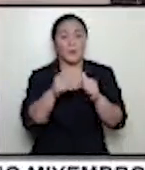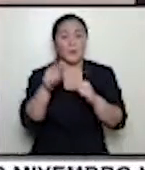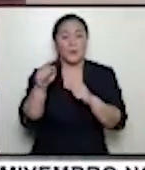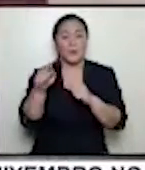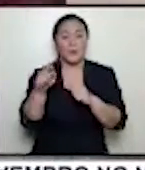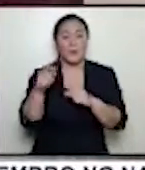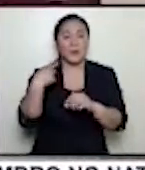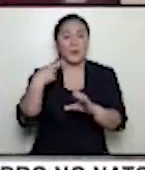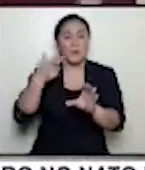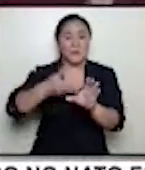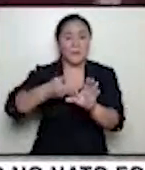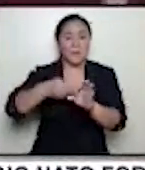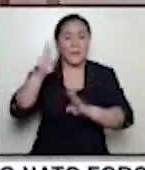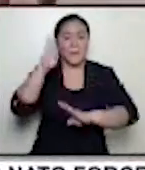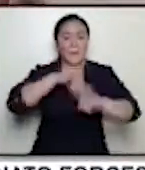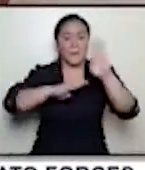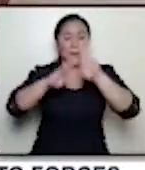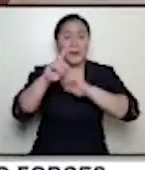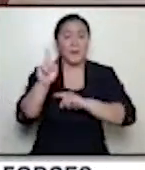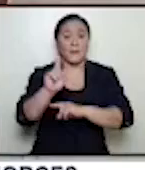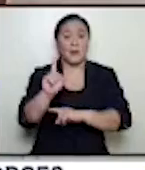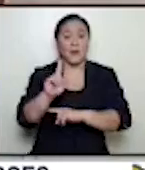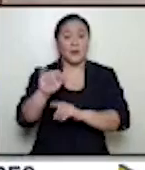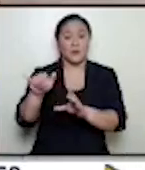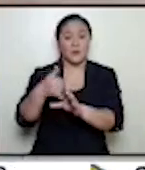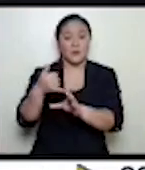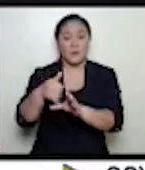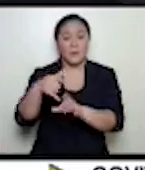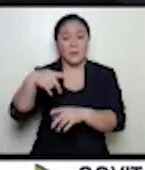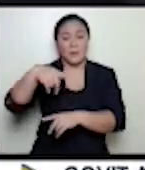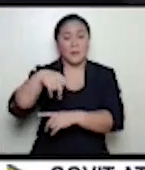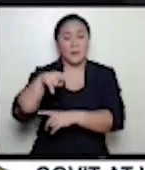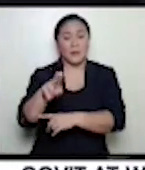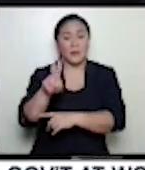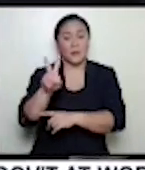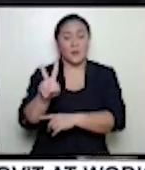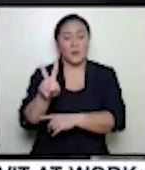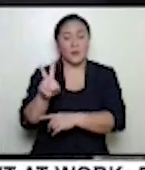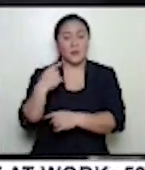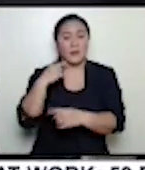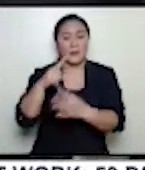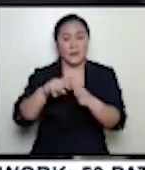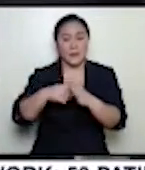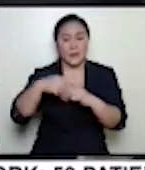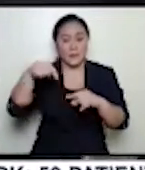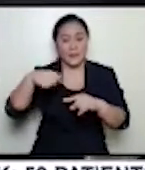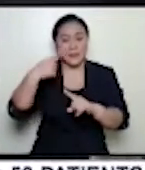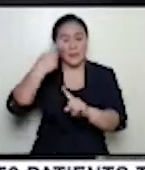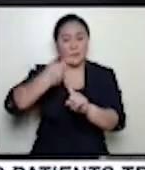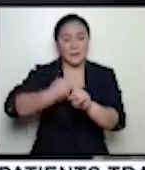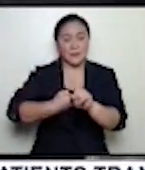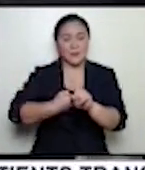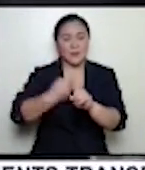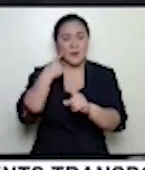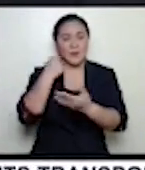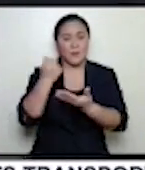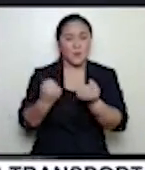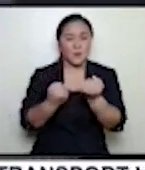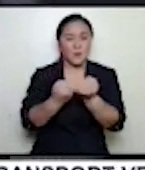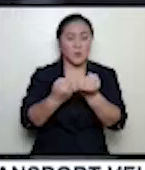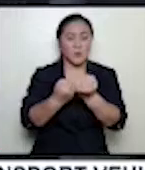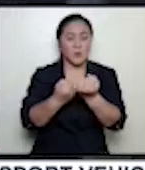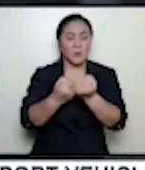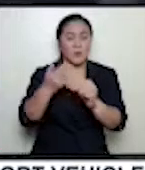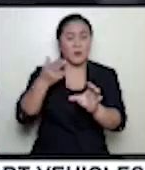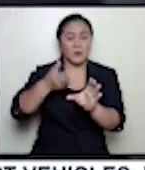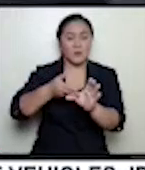mga public utility vehicle drivers na sisimulan ngayong buwan. Nariyan din anya ang mga hakbang ng pamahalaan para